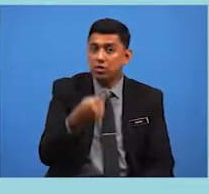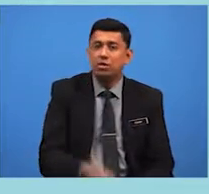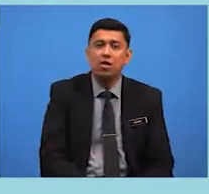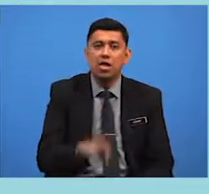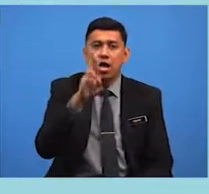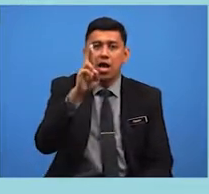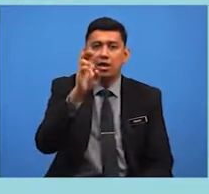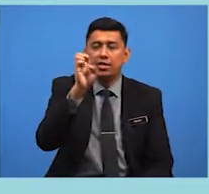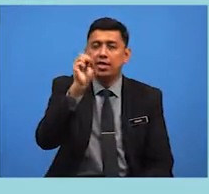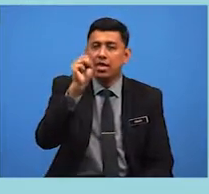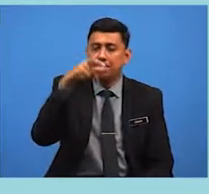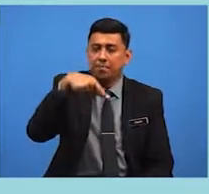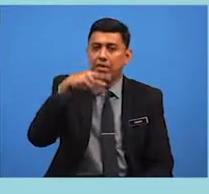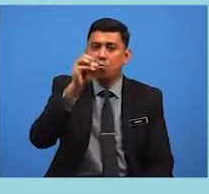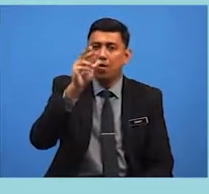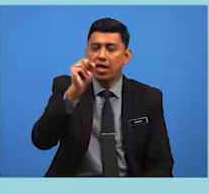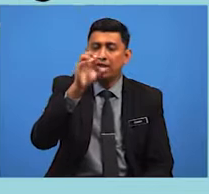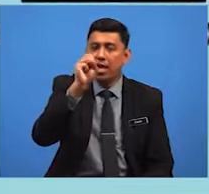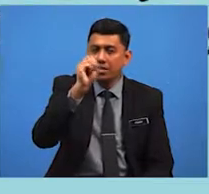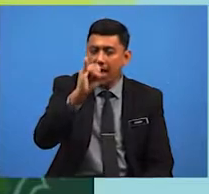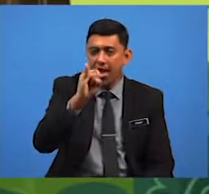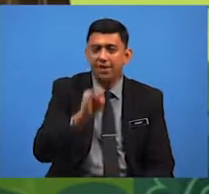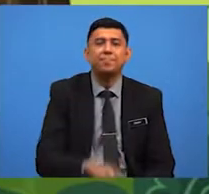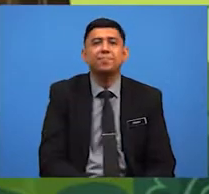sebagai responsi.